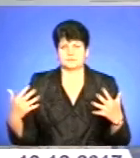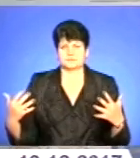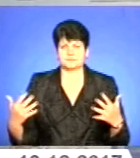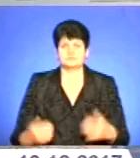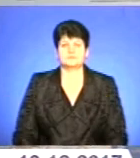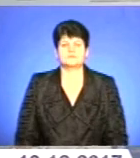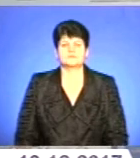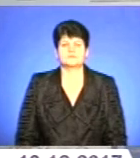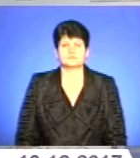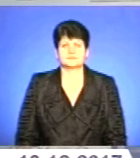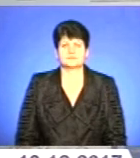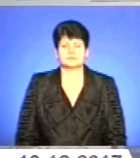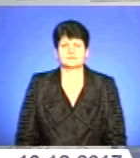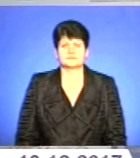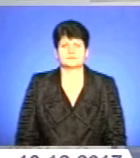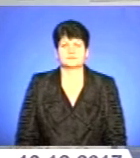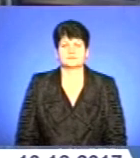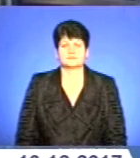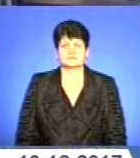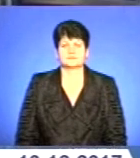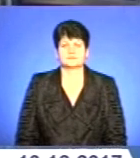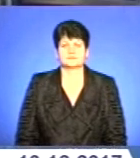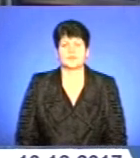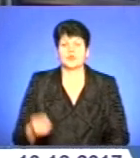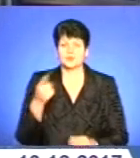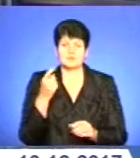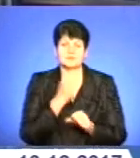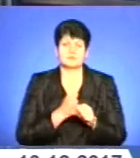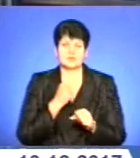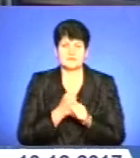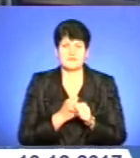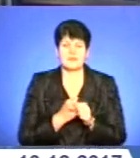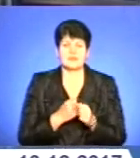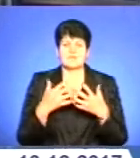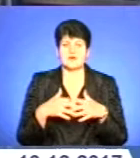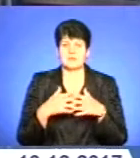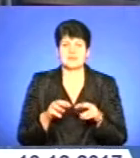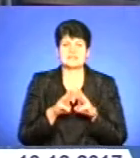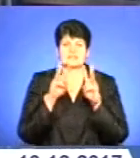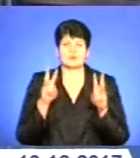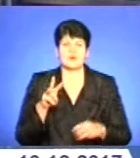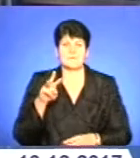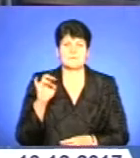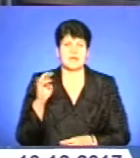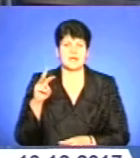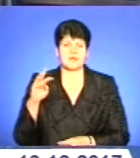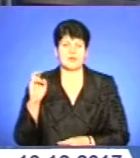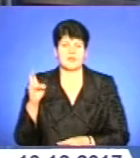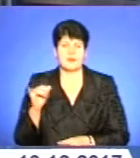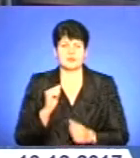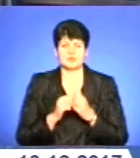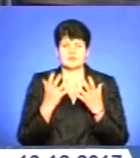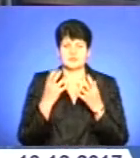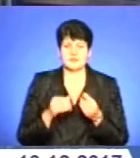Марта Журавель, Оксана Галіяш, Вісті ТТБ. У Тернополі запрацювала фабрика Святого Миколая. Щодня